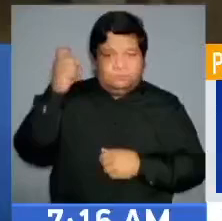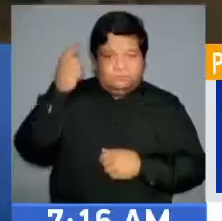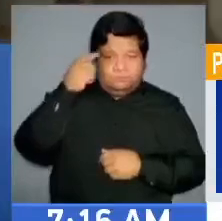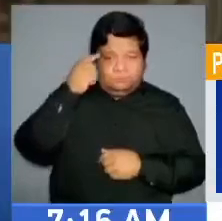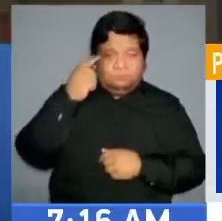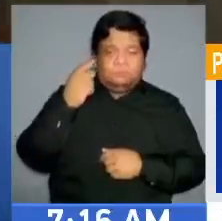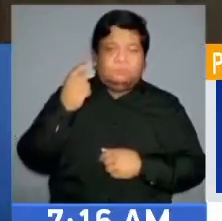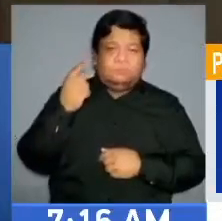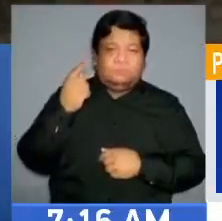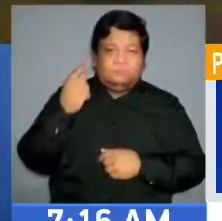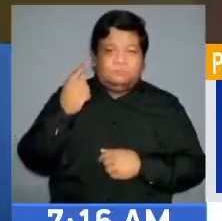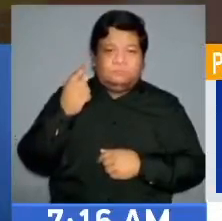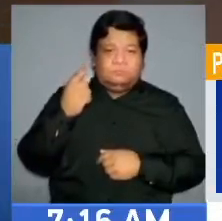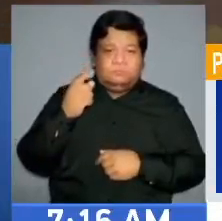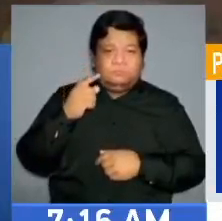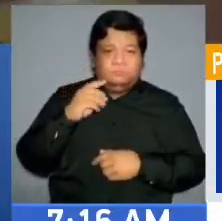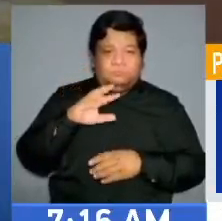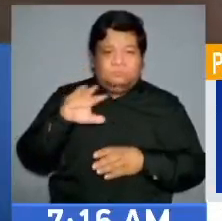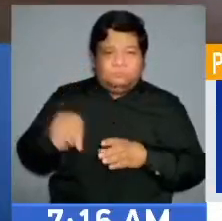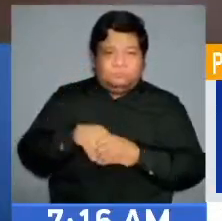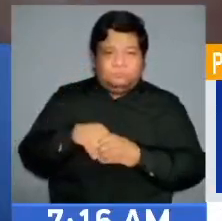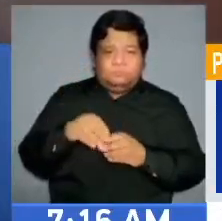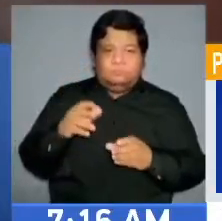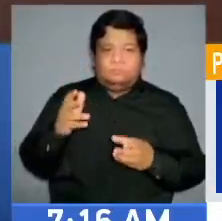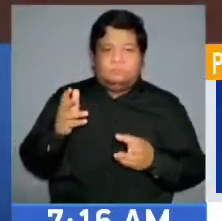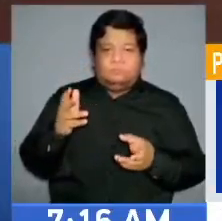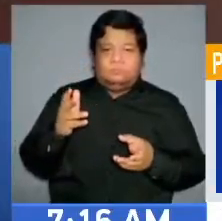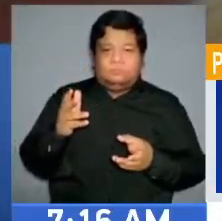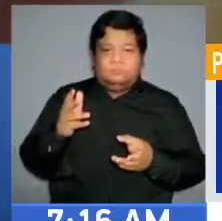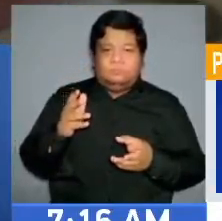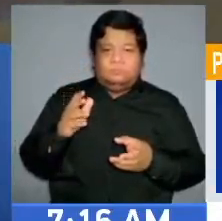DMW, OWA, no? Mm-hmm. Marina, at mamaya.